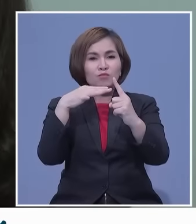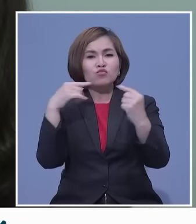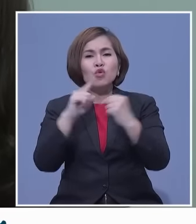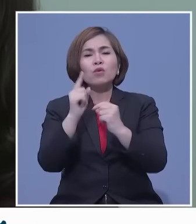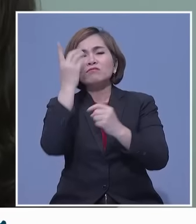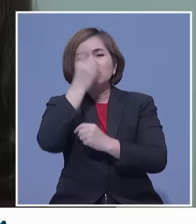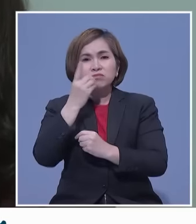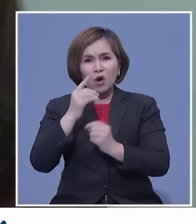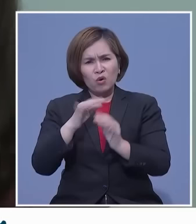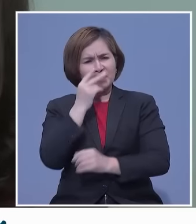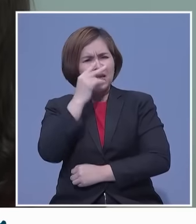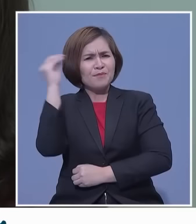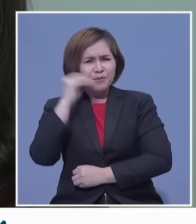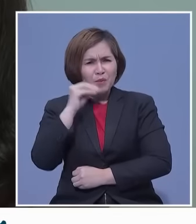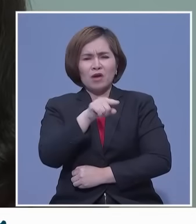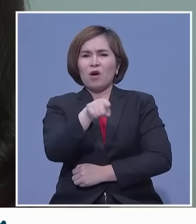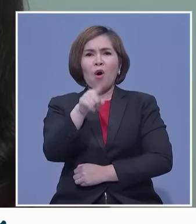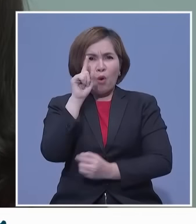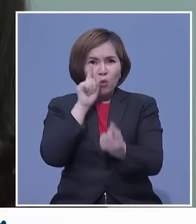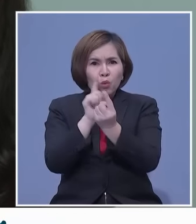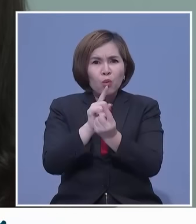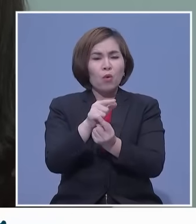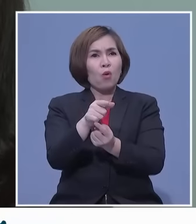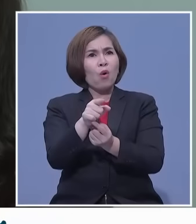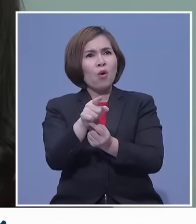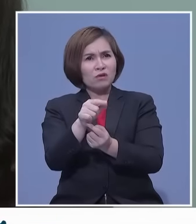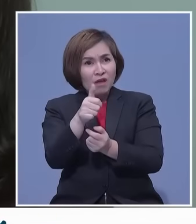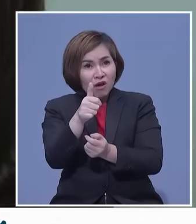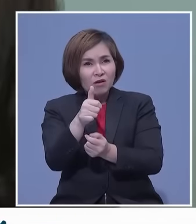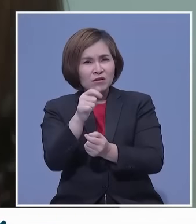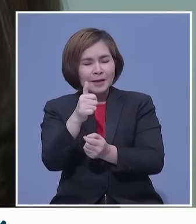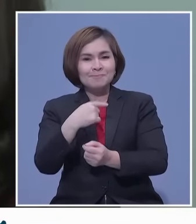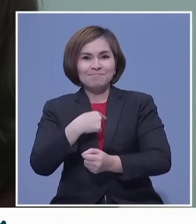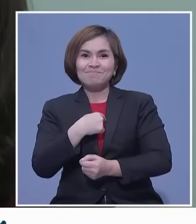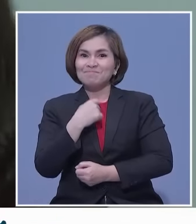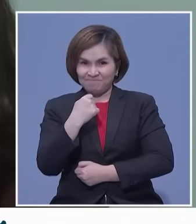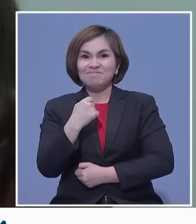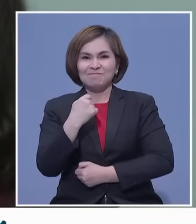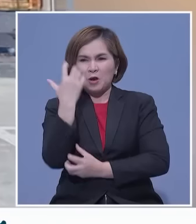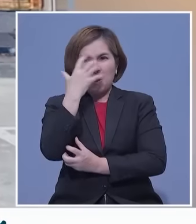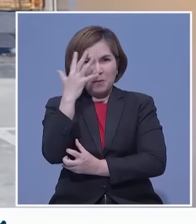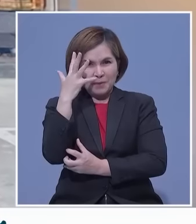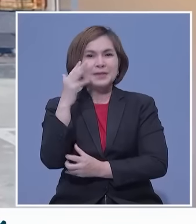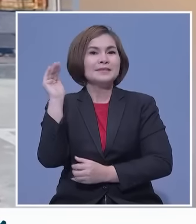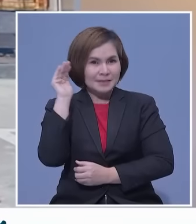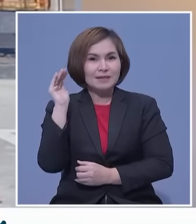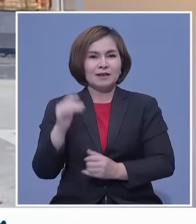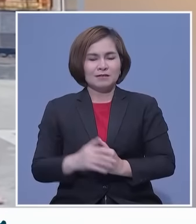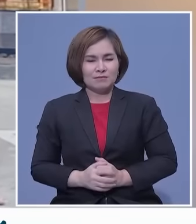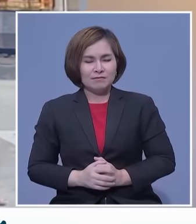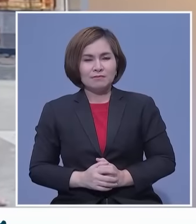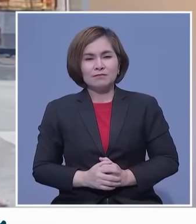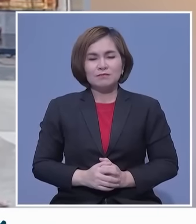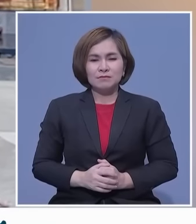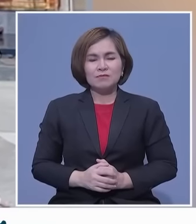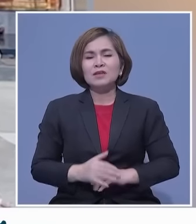วงการและเราเห็นหน้าตาตลอดเวลาอืจะทำให้คน่ะเริ่มมั่นใจว่าไม่หลอกหรอกอ่ะเราต้องย้ำท่านผู้ชมอีกครั้งนึง